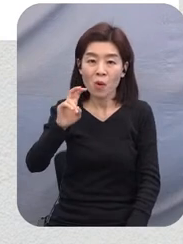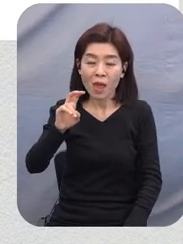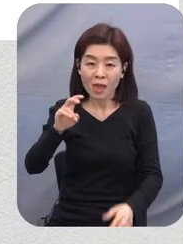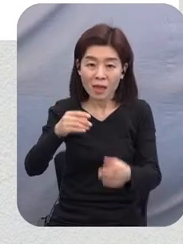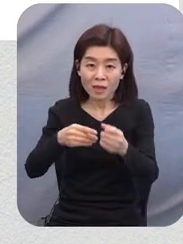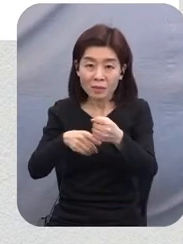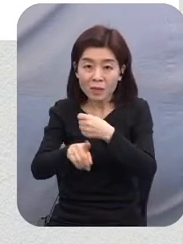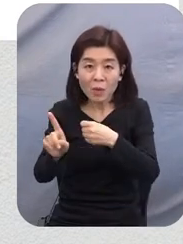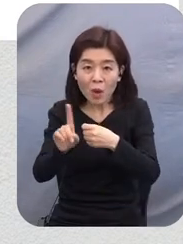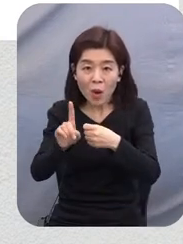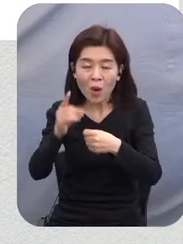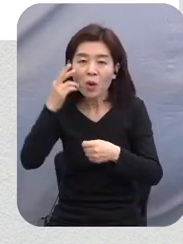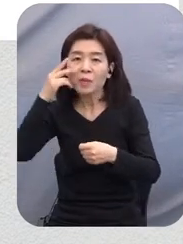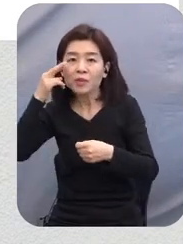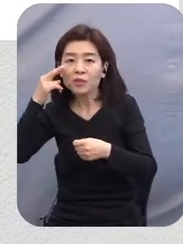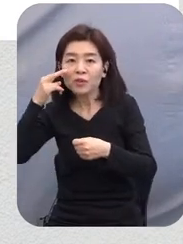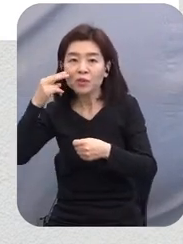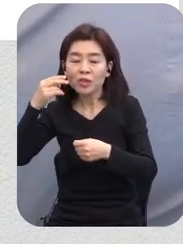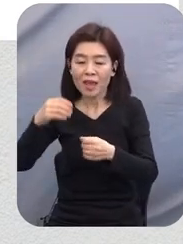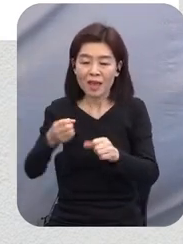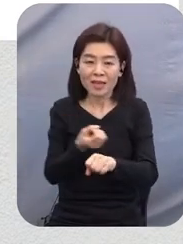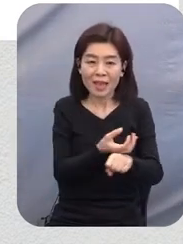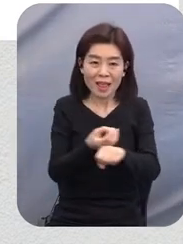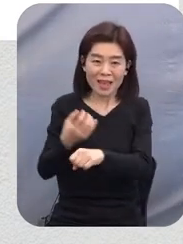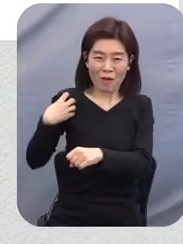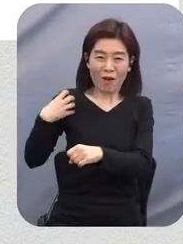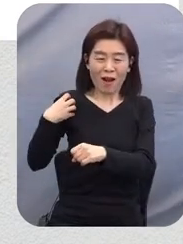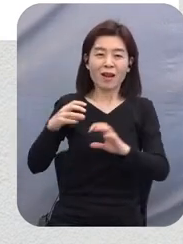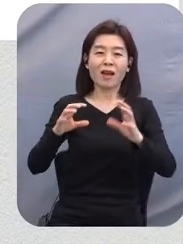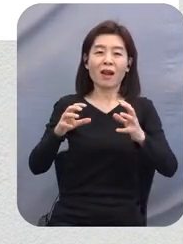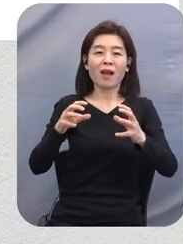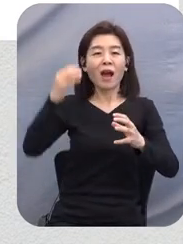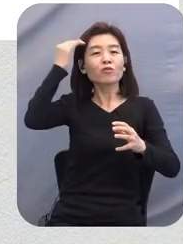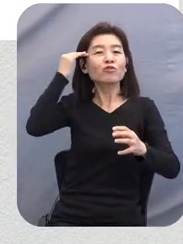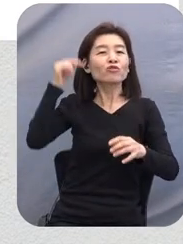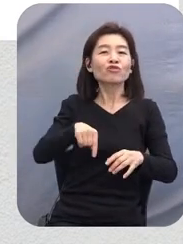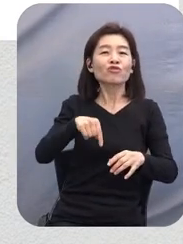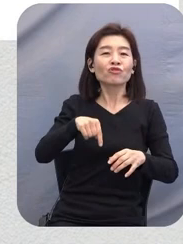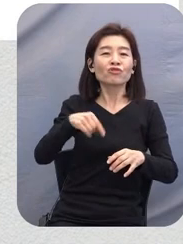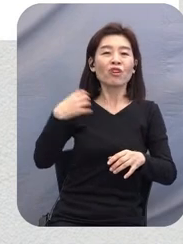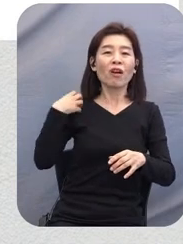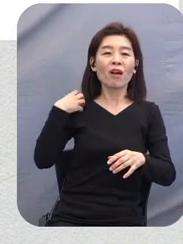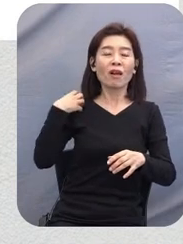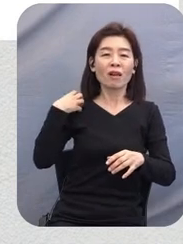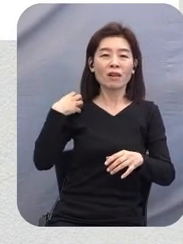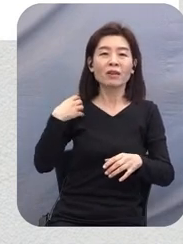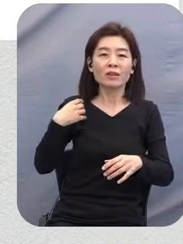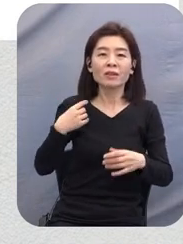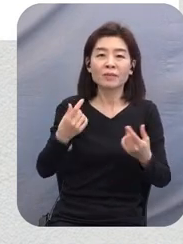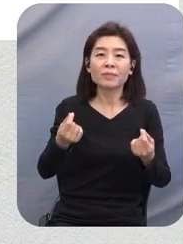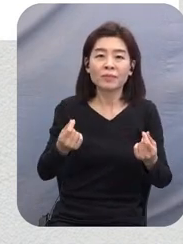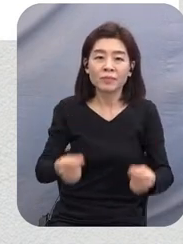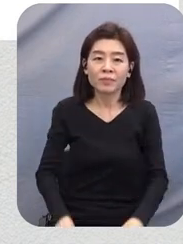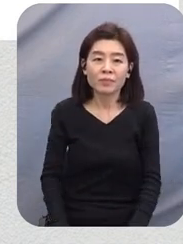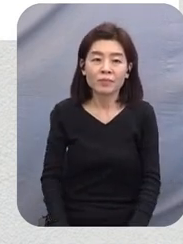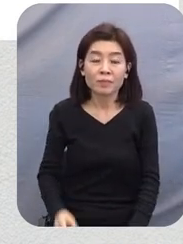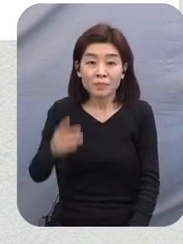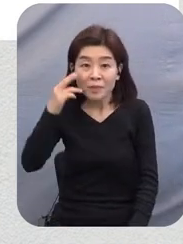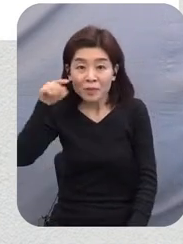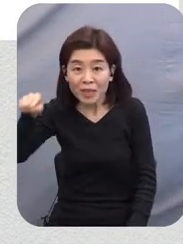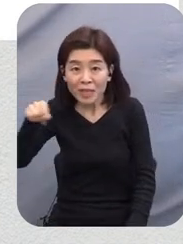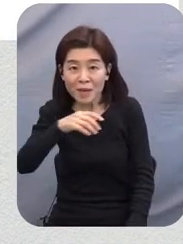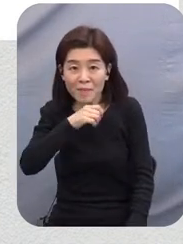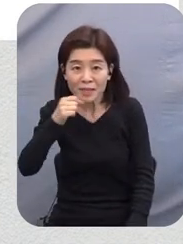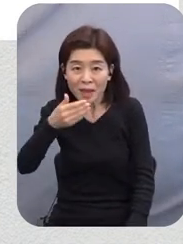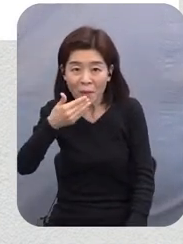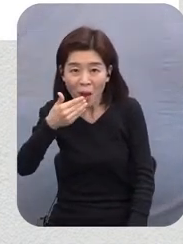미국의 기주국가가 되는 것이 옳시다. 이게 바로 아메리칸 파이예요. 미국이 맛있게